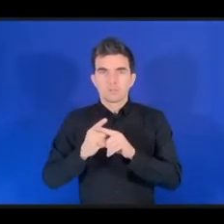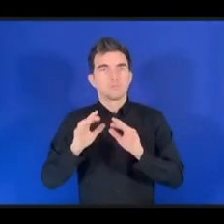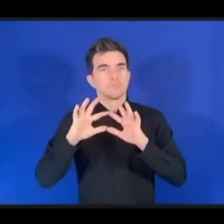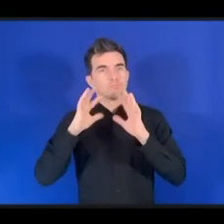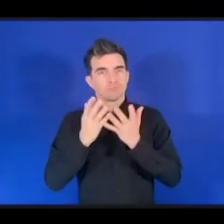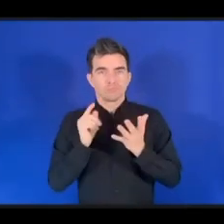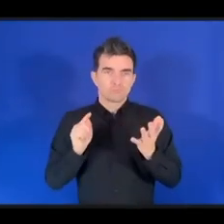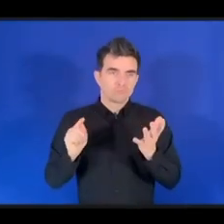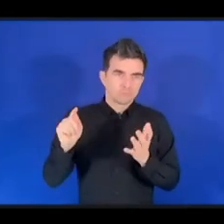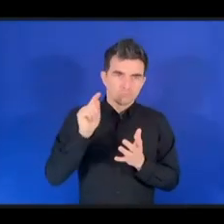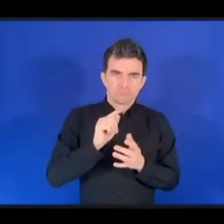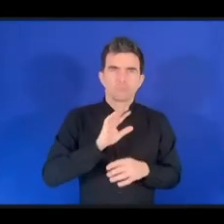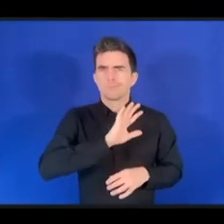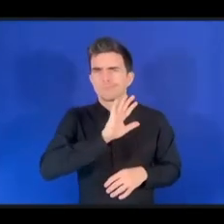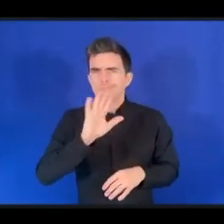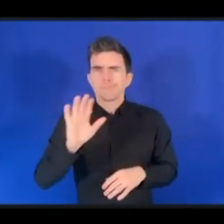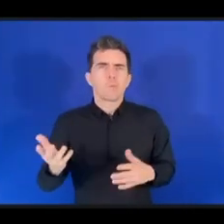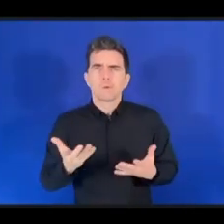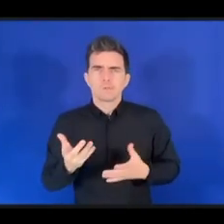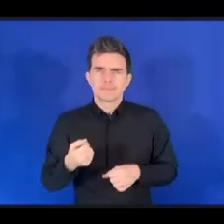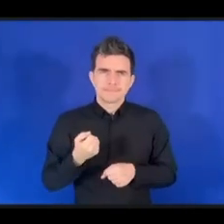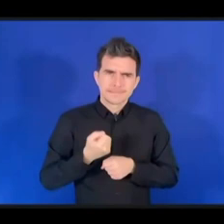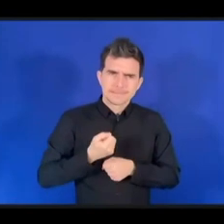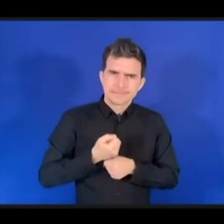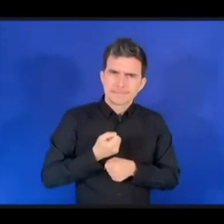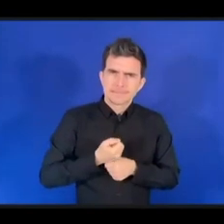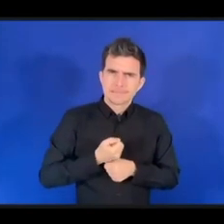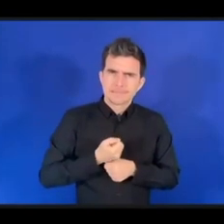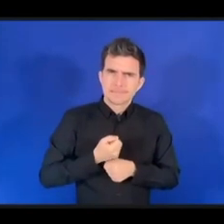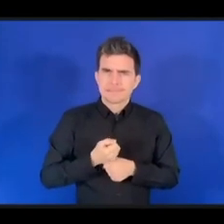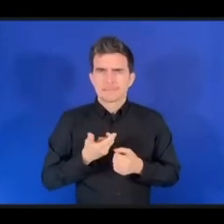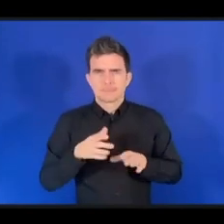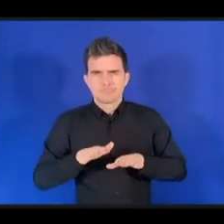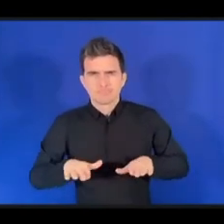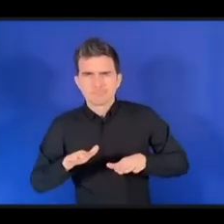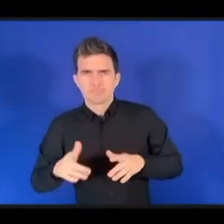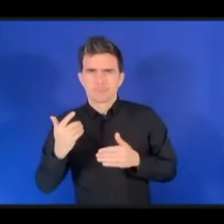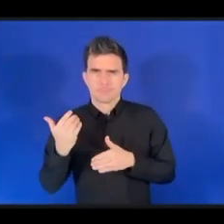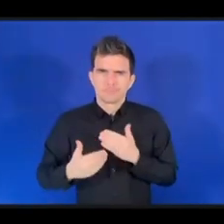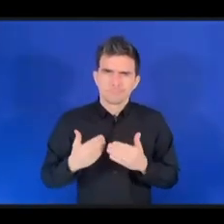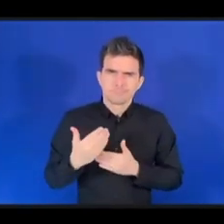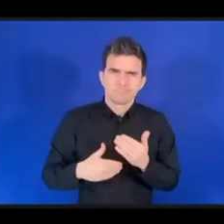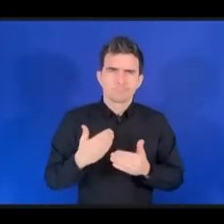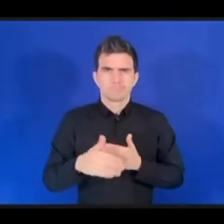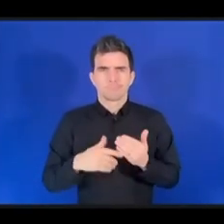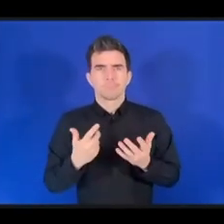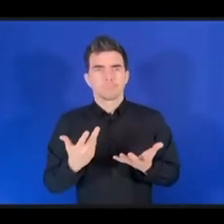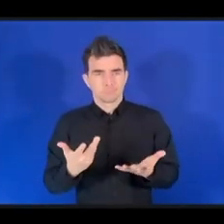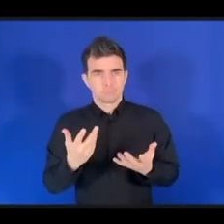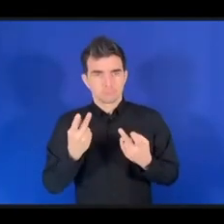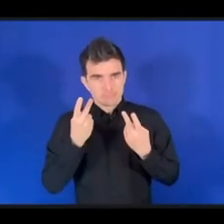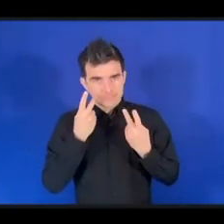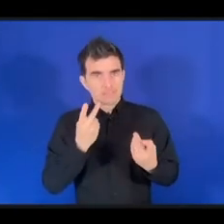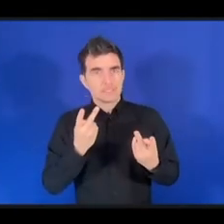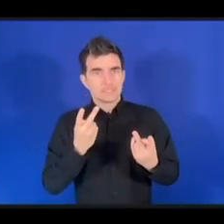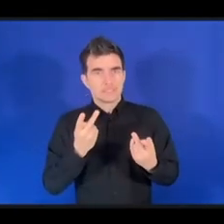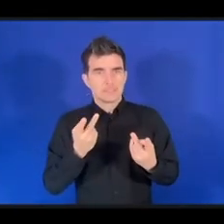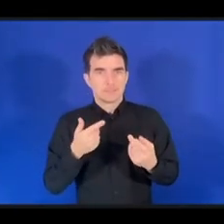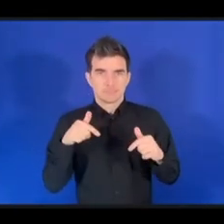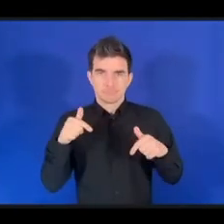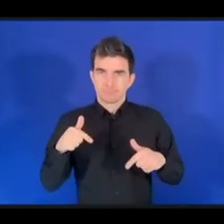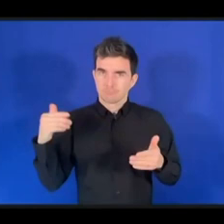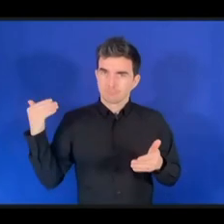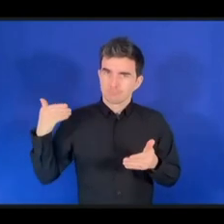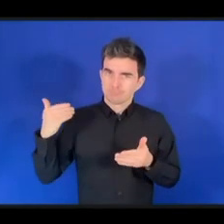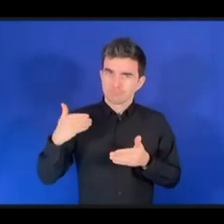ont contribué au succès de ce forum ma gratitude va également à la ville de Kyoto et aux